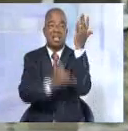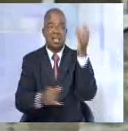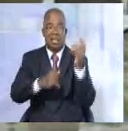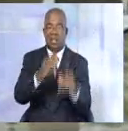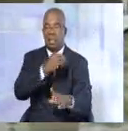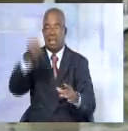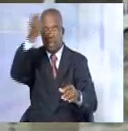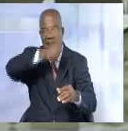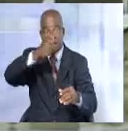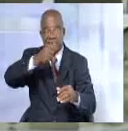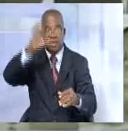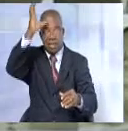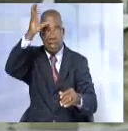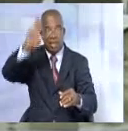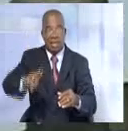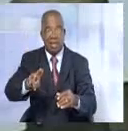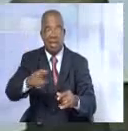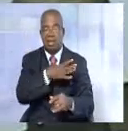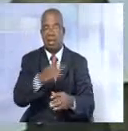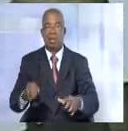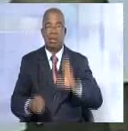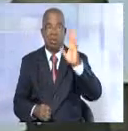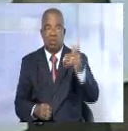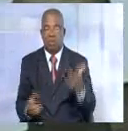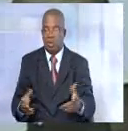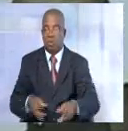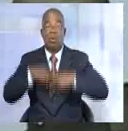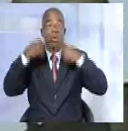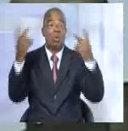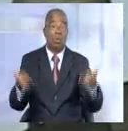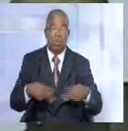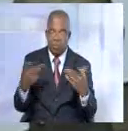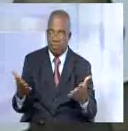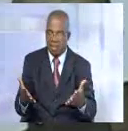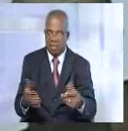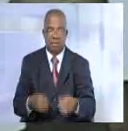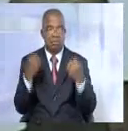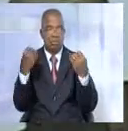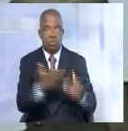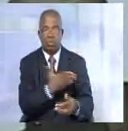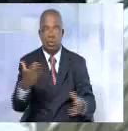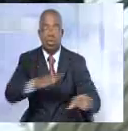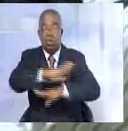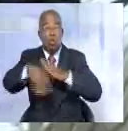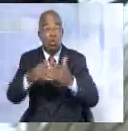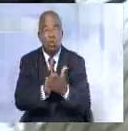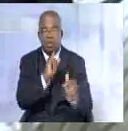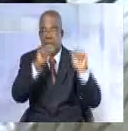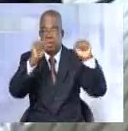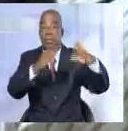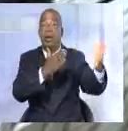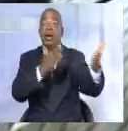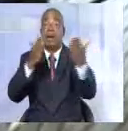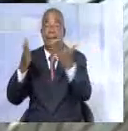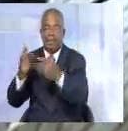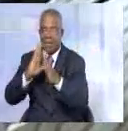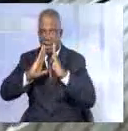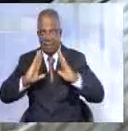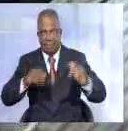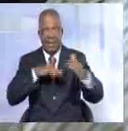concertations nationales. La liberté de la presse n'est pas inscrite à l'agenda de ce rendez-vous qui ambitionne de sortir de la crise la République démocratique du